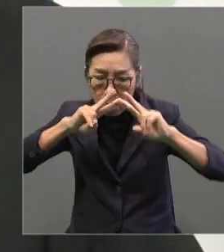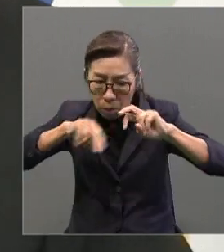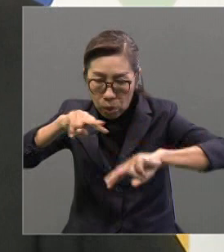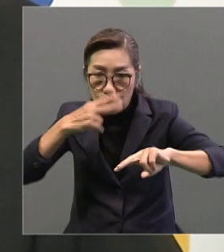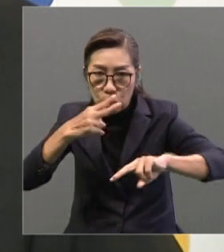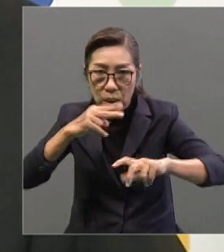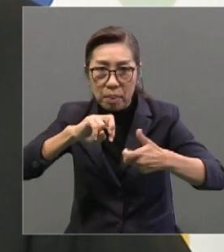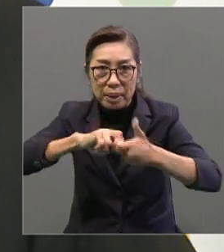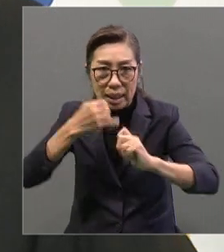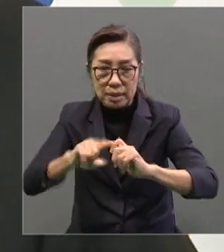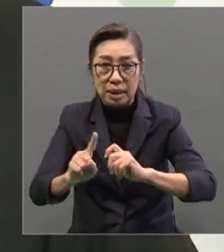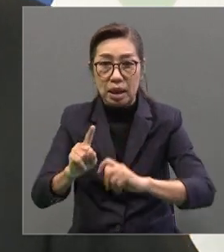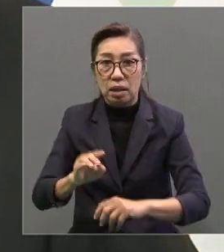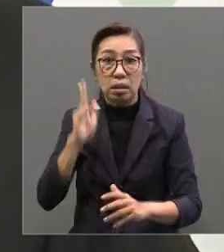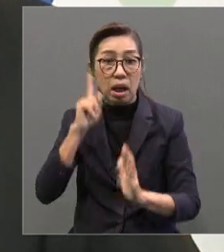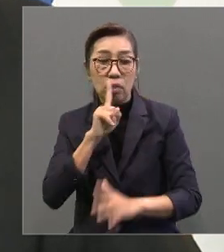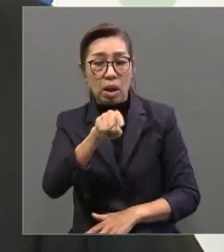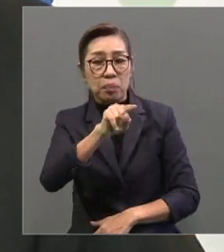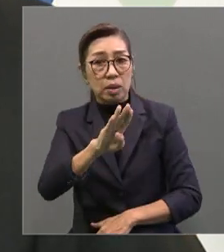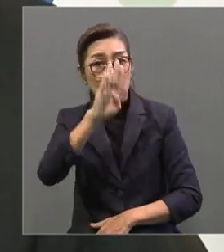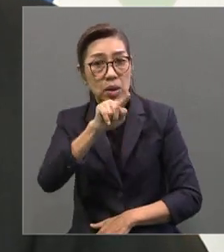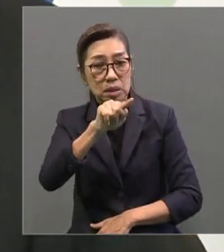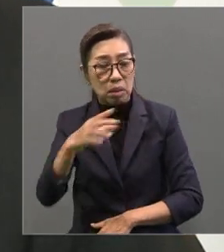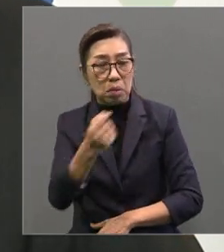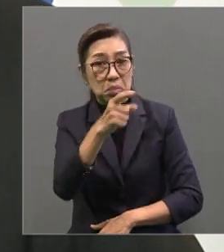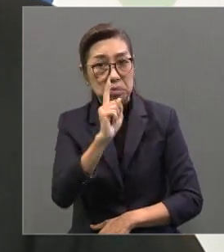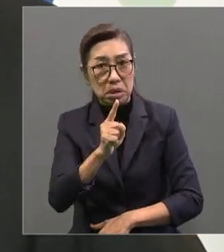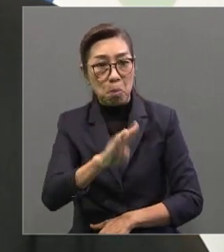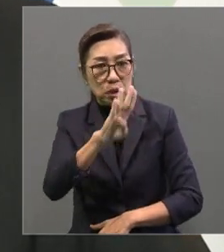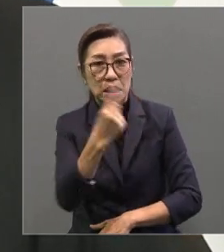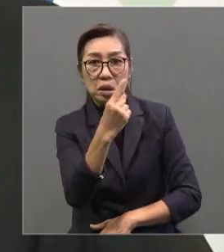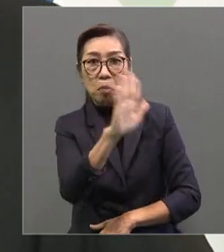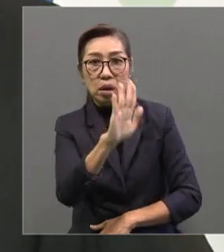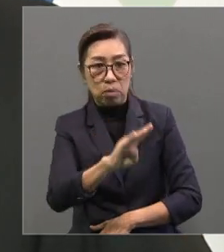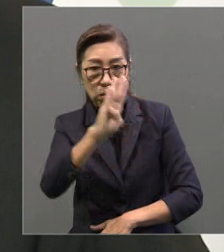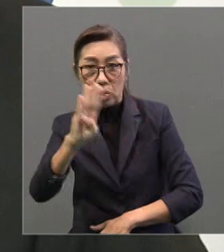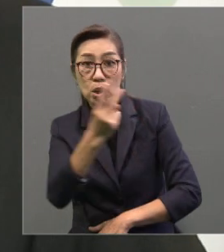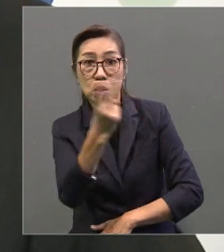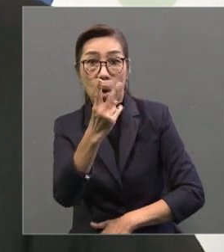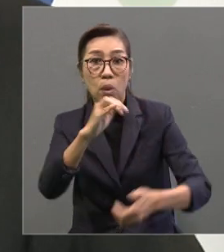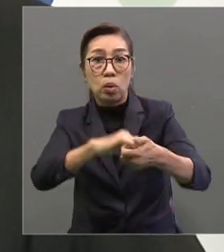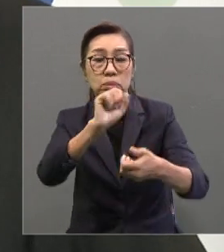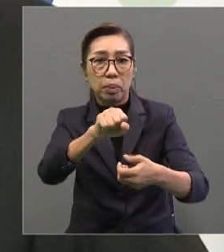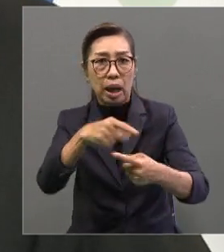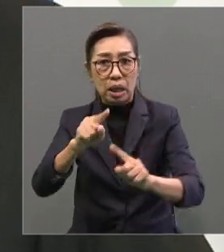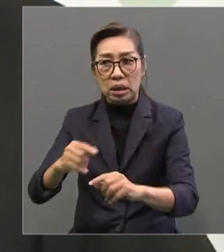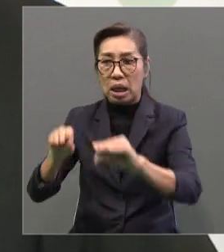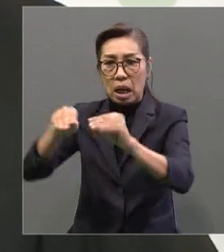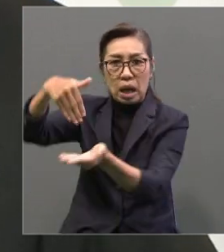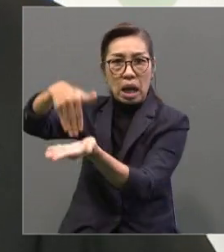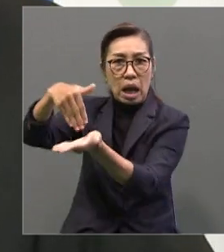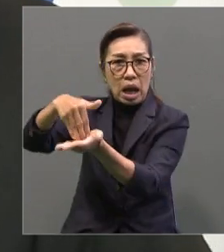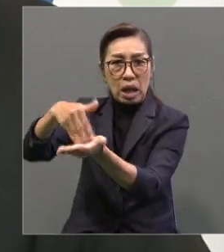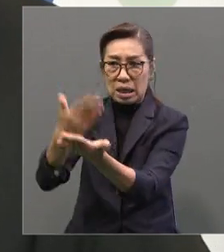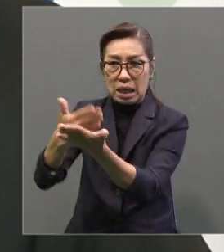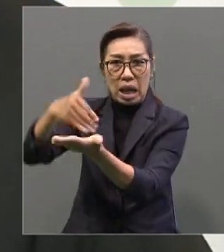างบริษัทนะคะที่ได้การประมูลในครั้งนี ้ครับ ลักษณะของ Joint Venture คือราคากลางเนี่ยมันห่างจากราคาที่เขาได้ประมาณ 450,000 อาจารย์มองประ